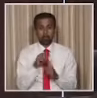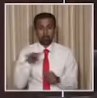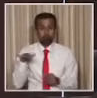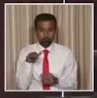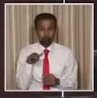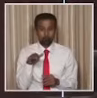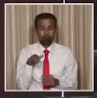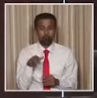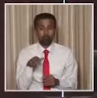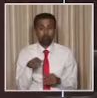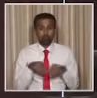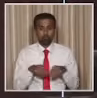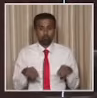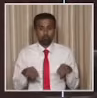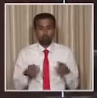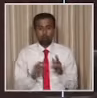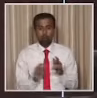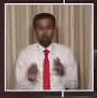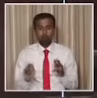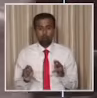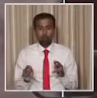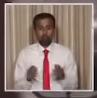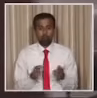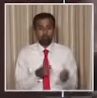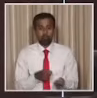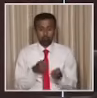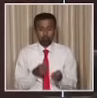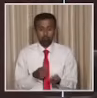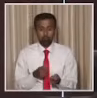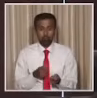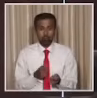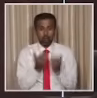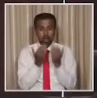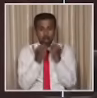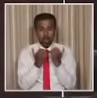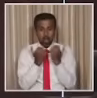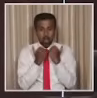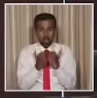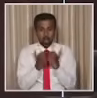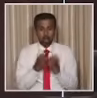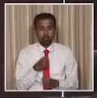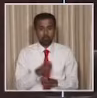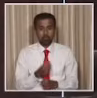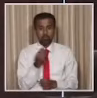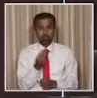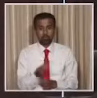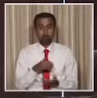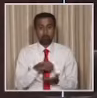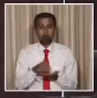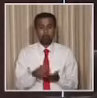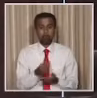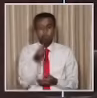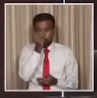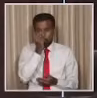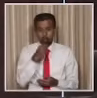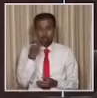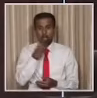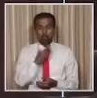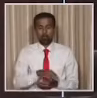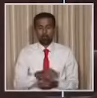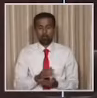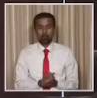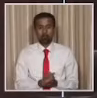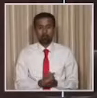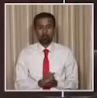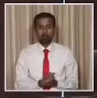Apa gowijan serva madhyasthani. Gowia anda dunno por badirin gua kawat merajen laba dengan tujuh pohor di korak ya. Mana ada? Ini pas